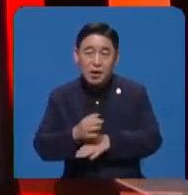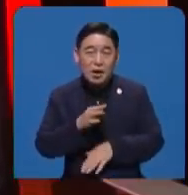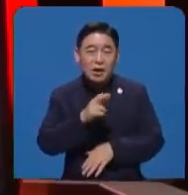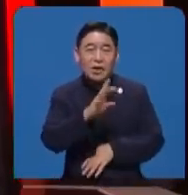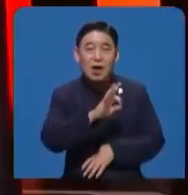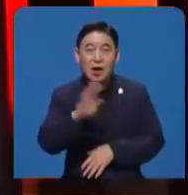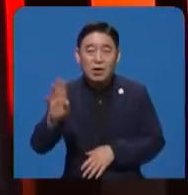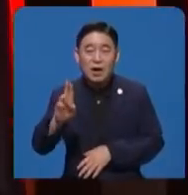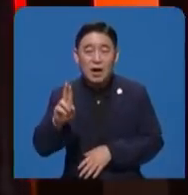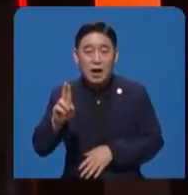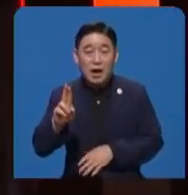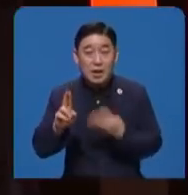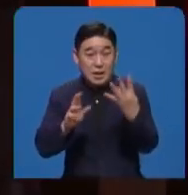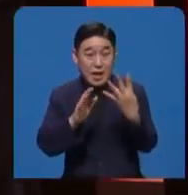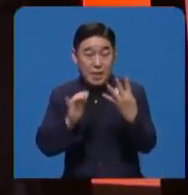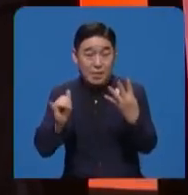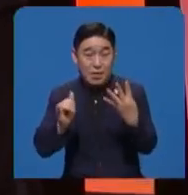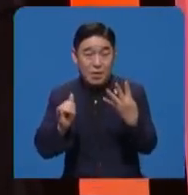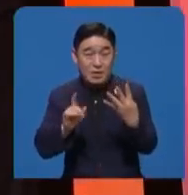여야의 빅4 중에서